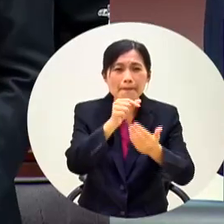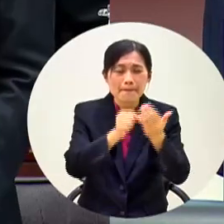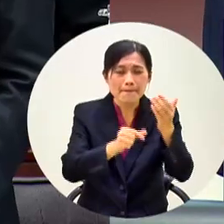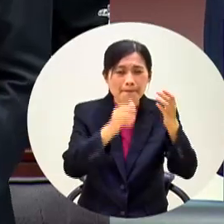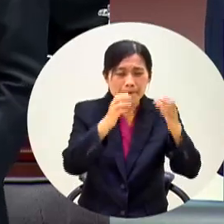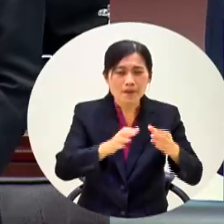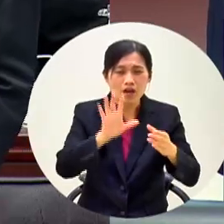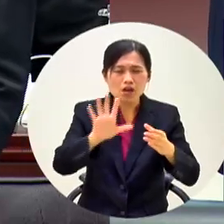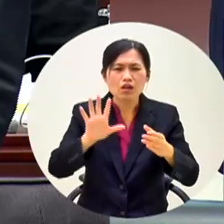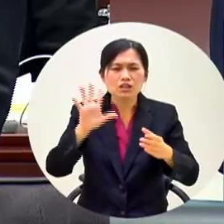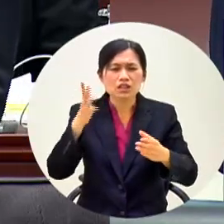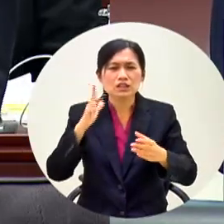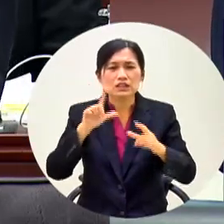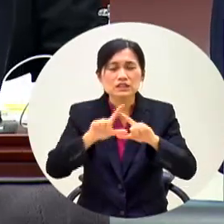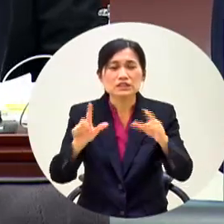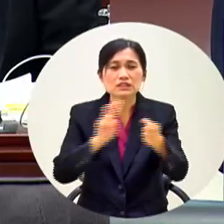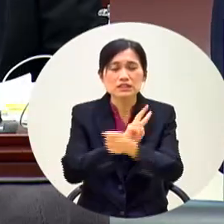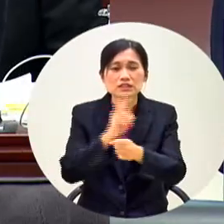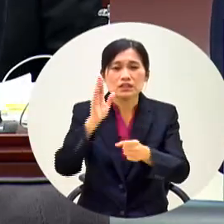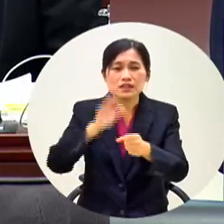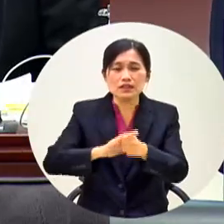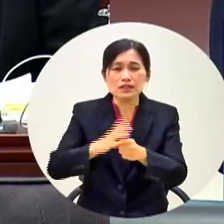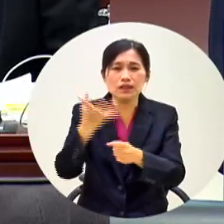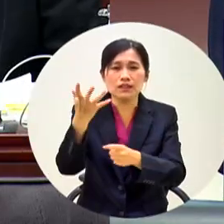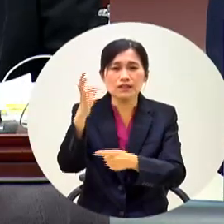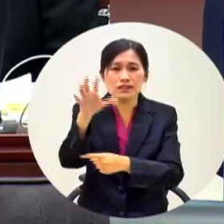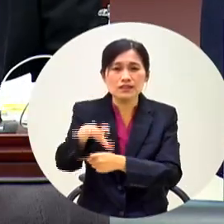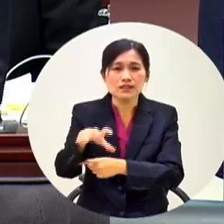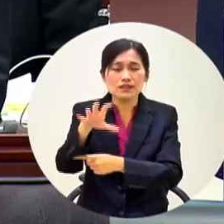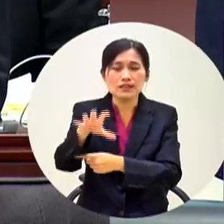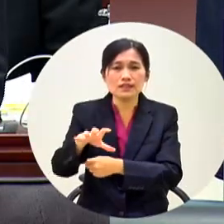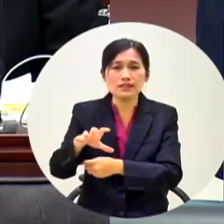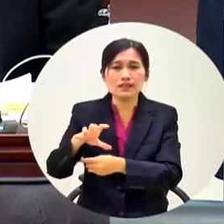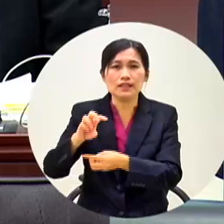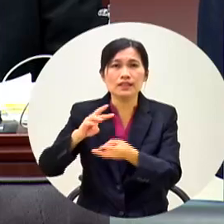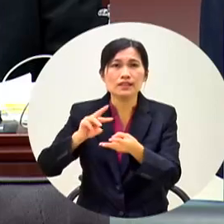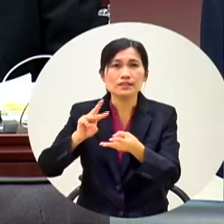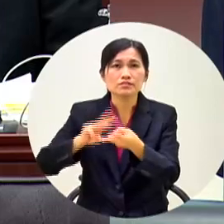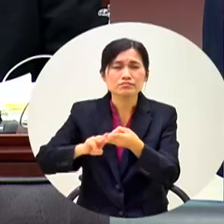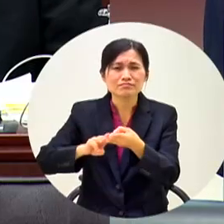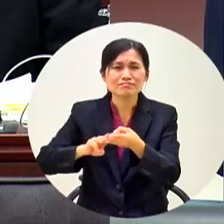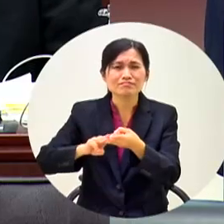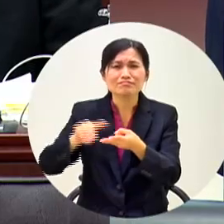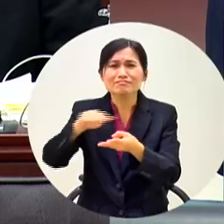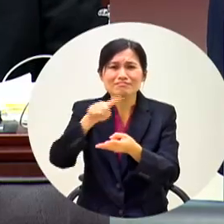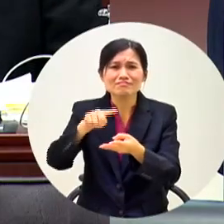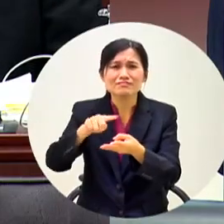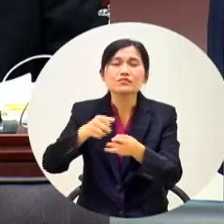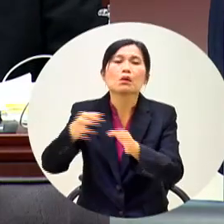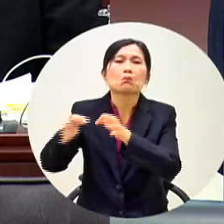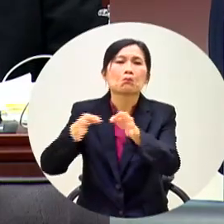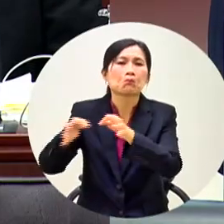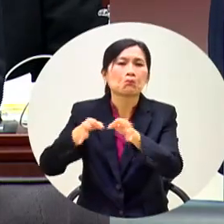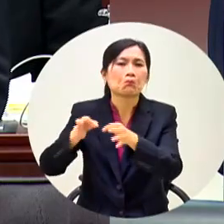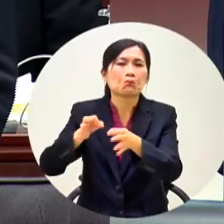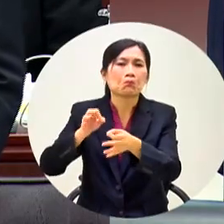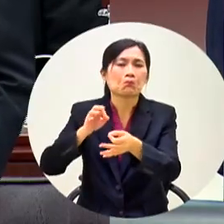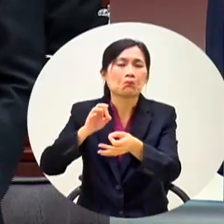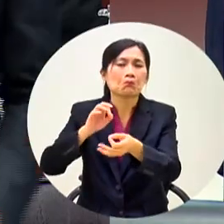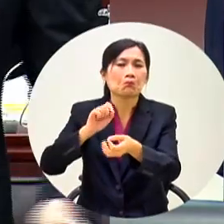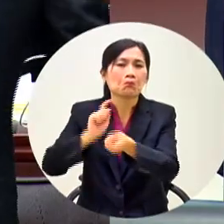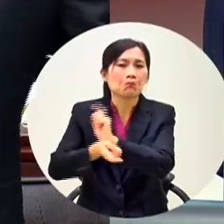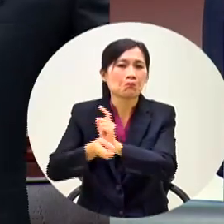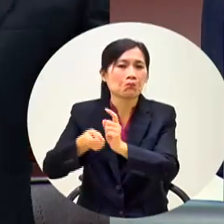批的农地现在呢。很多都在上面是经营商业行为，所以呢，这些其实早就已经成为他